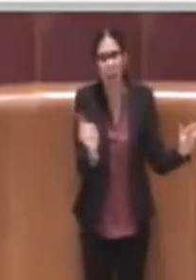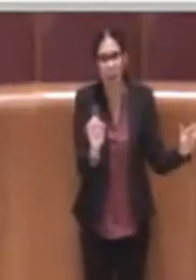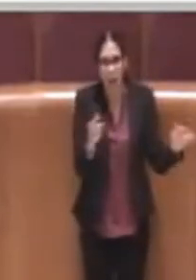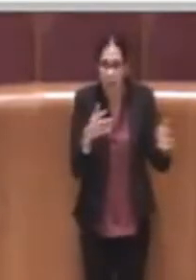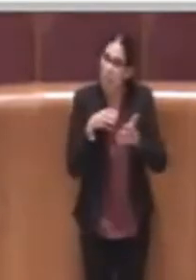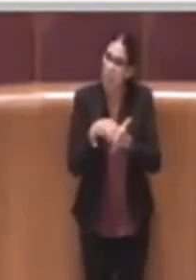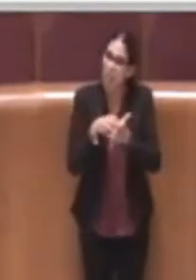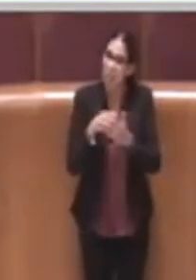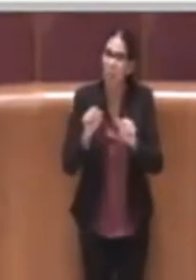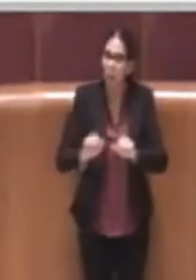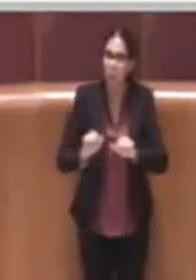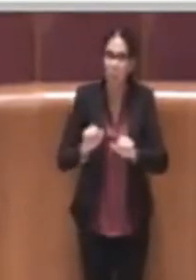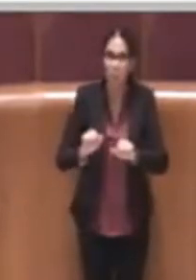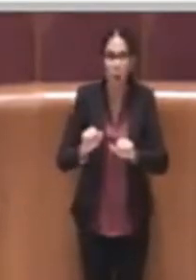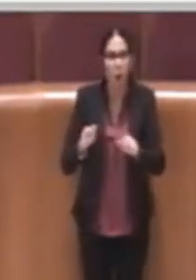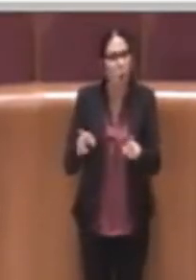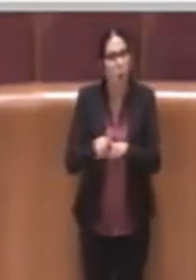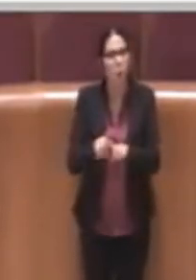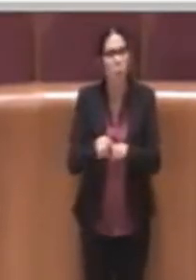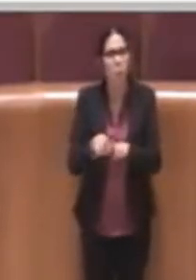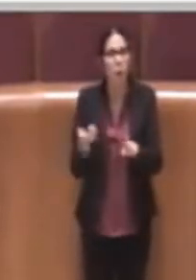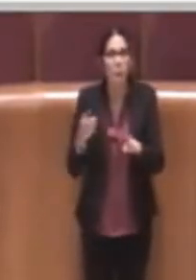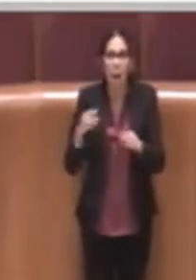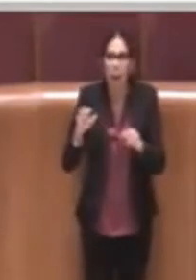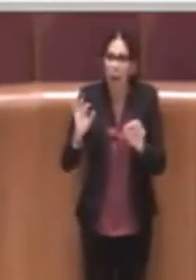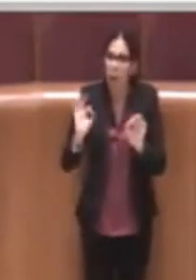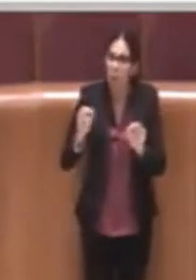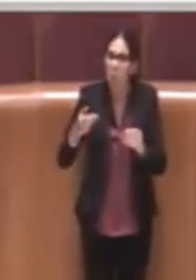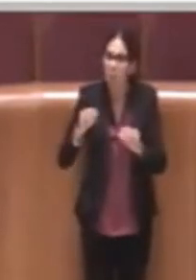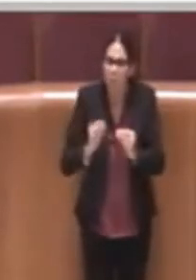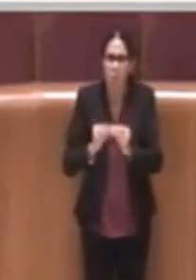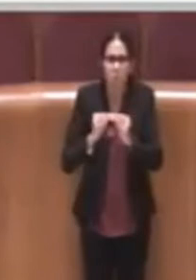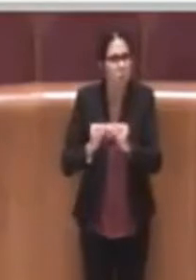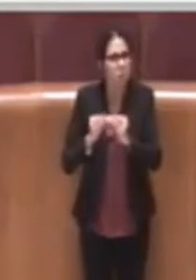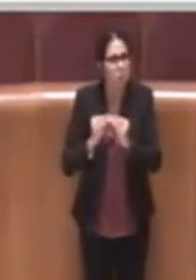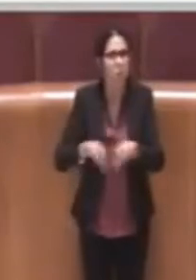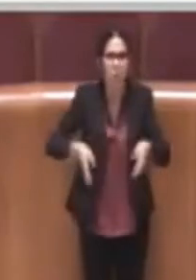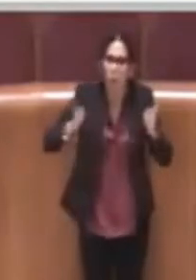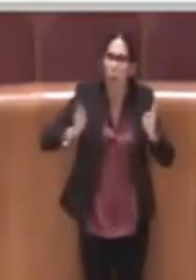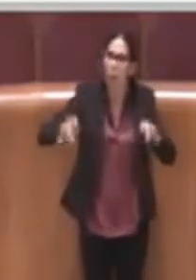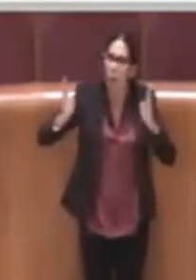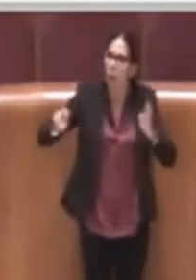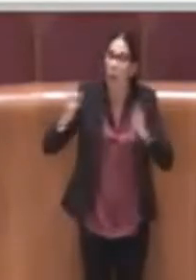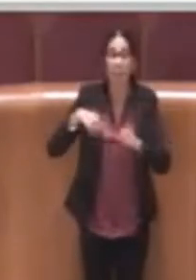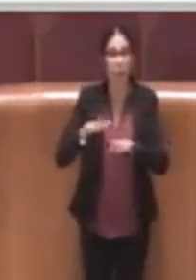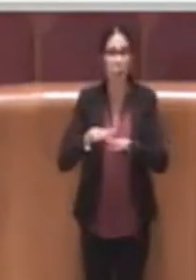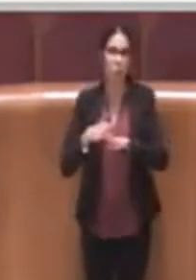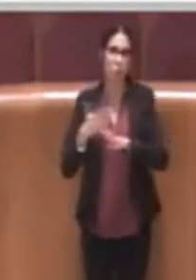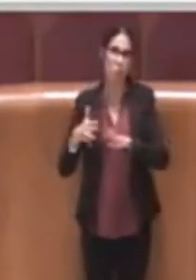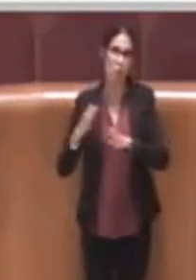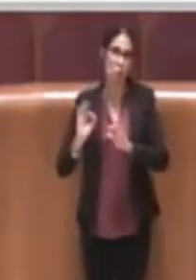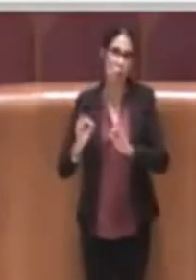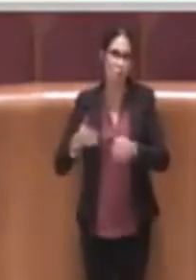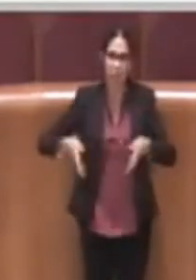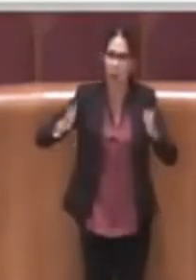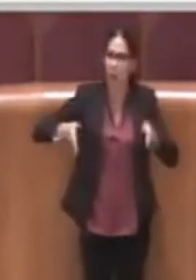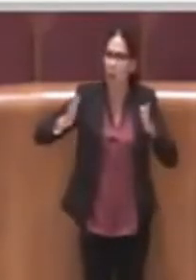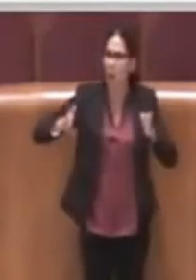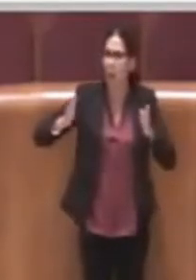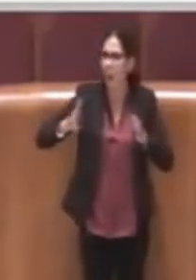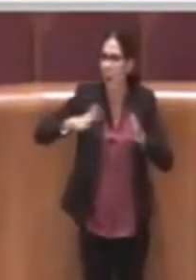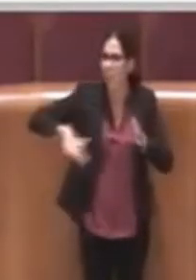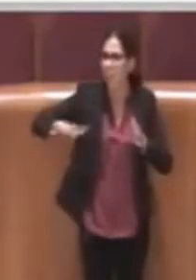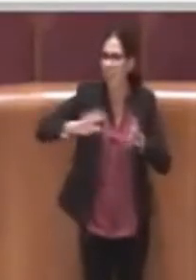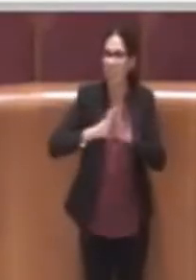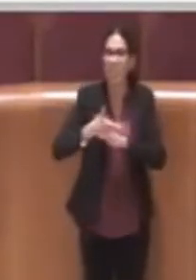possono essere comunque, ma non con le palazzine a cui ci hanno abituato, non con le palazzine che hanno invaso l'agro romano